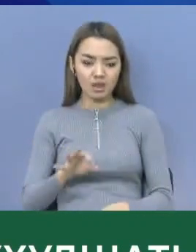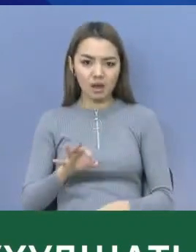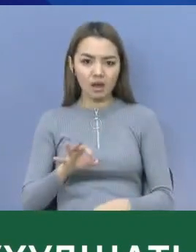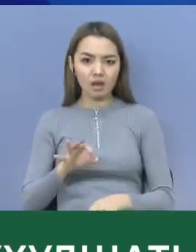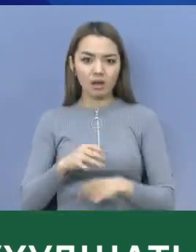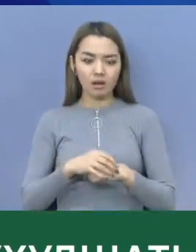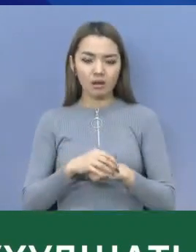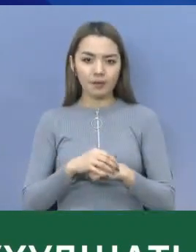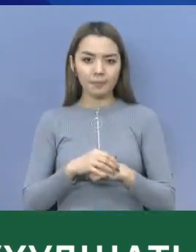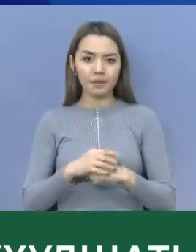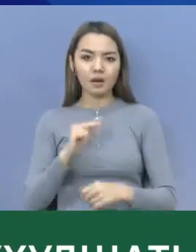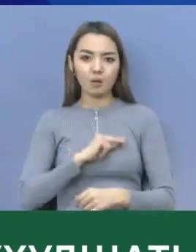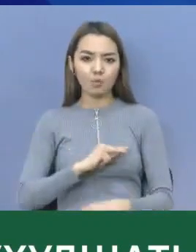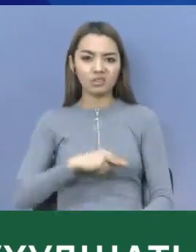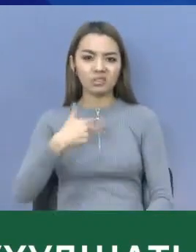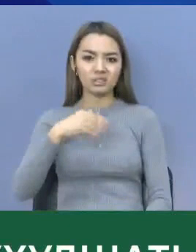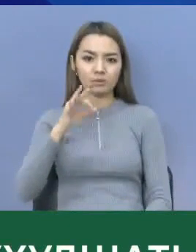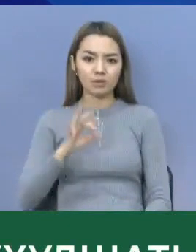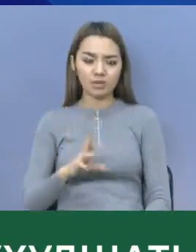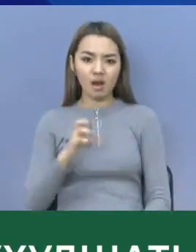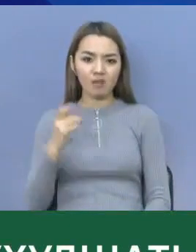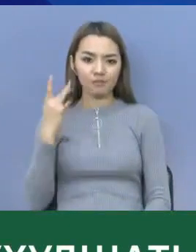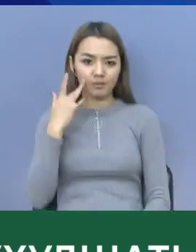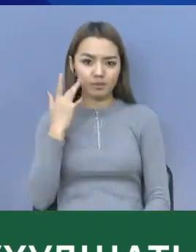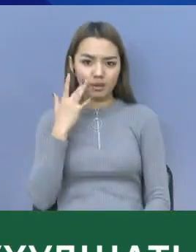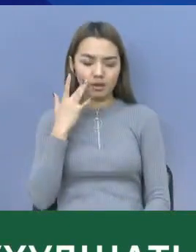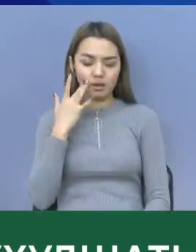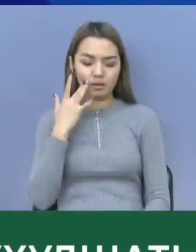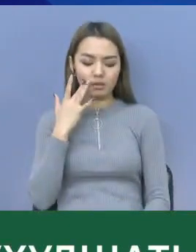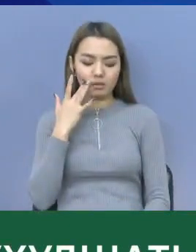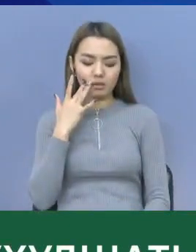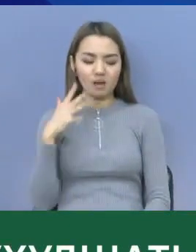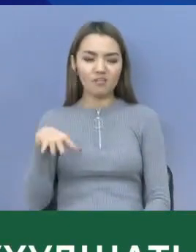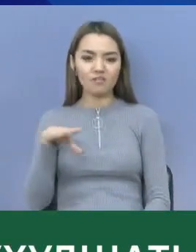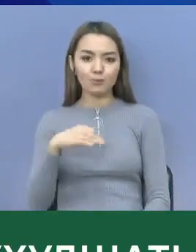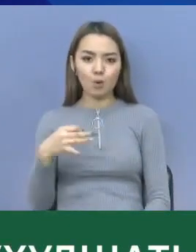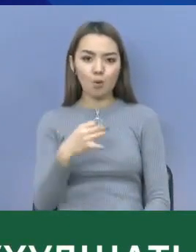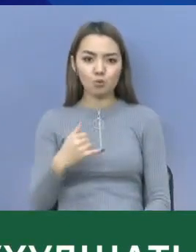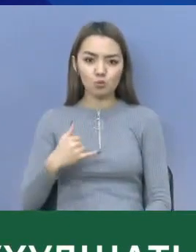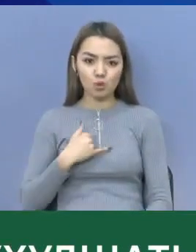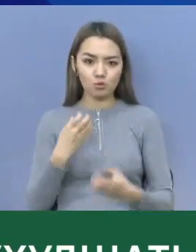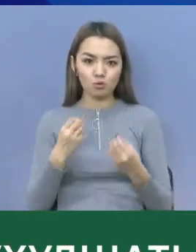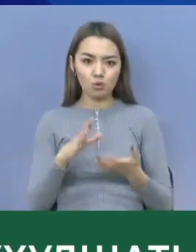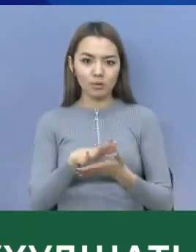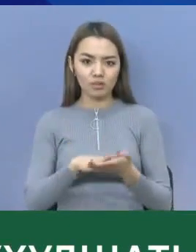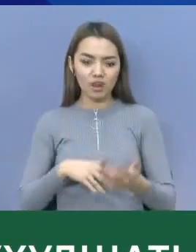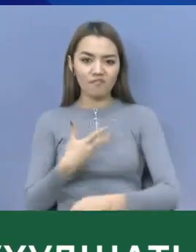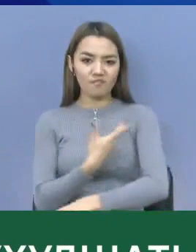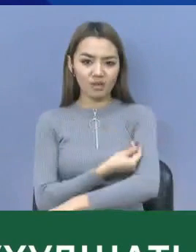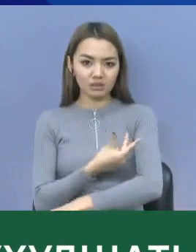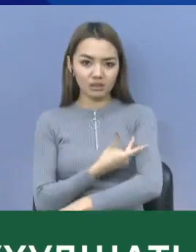дистанционный формат работы и 30% в штатном режиме. В области также у нас продолжается